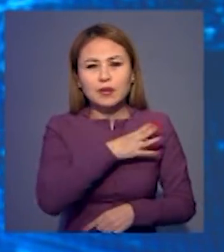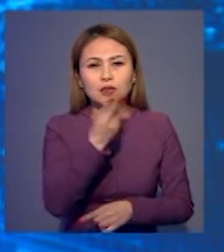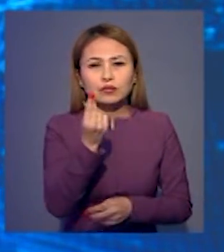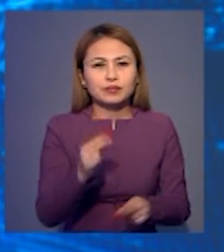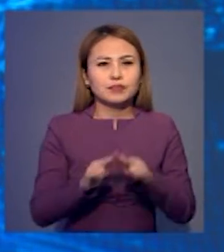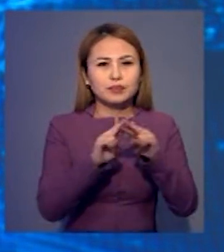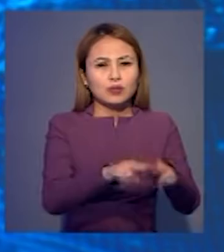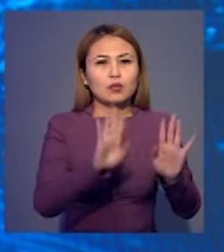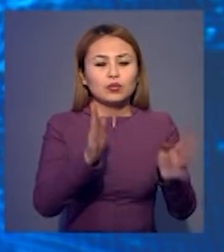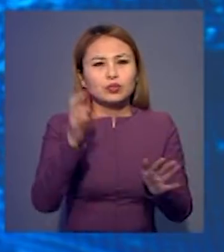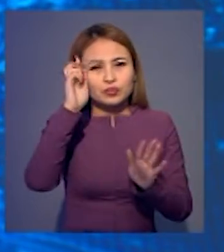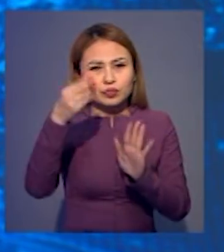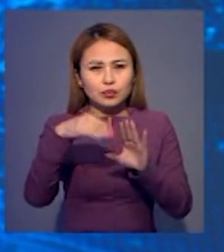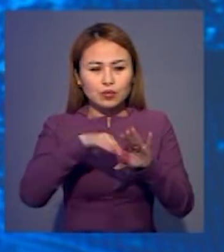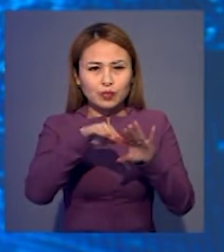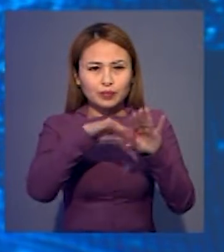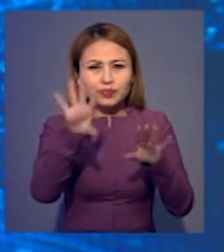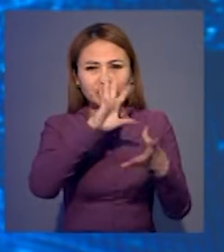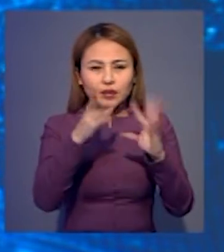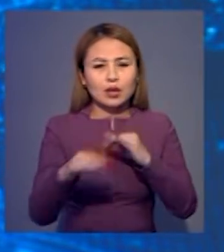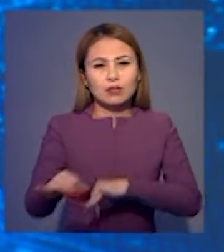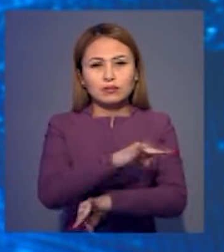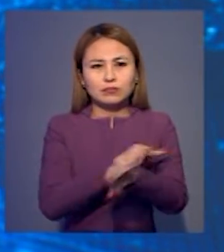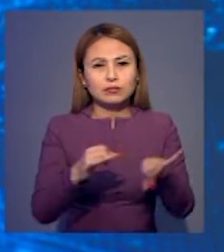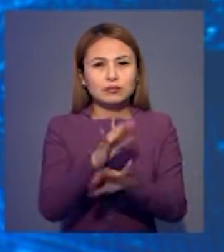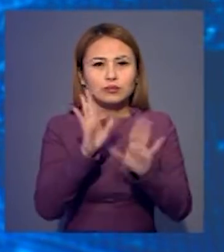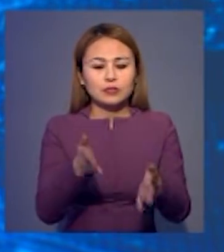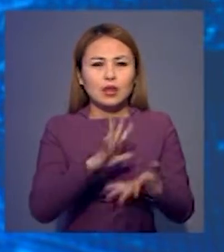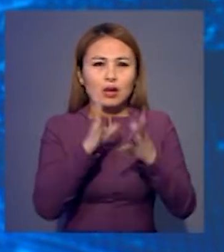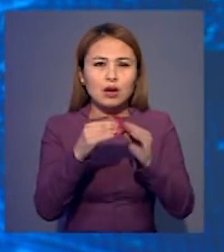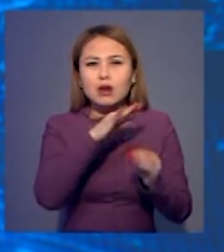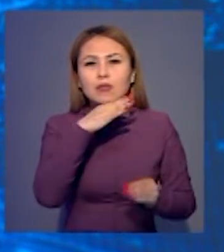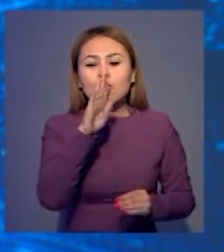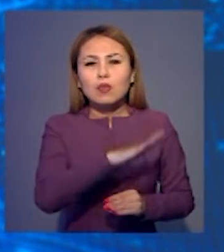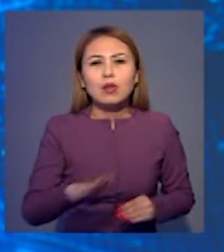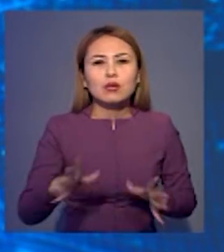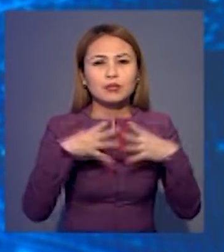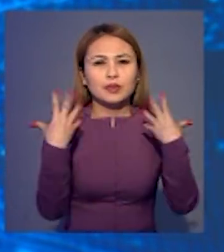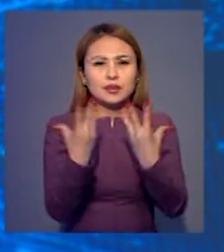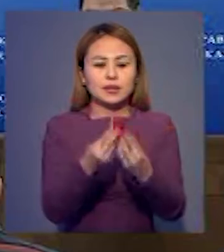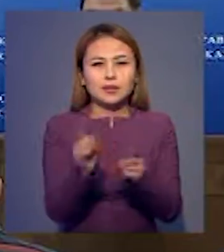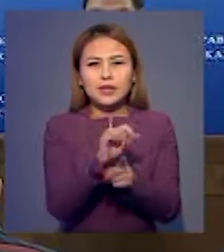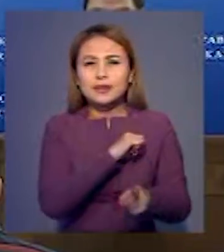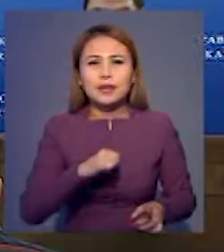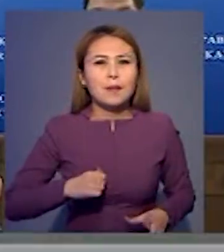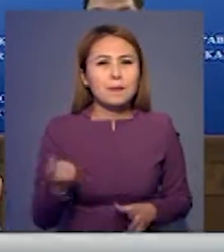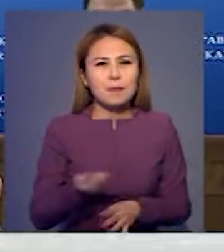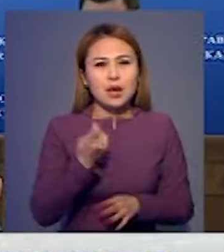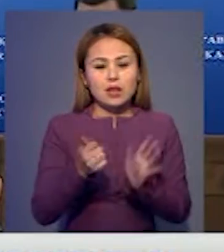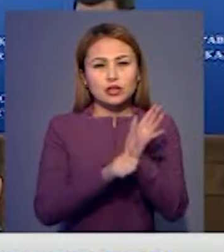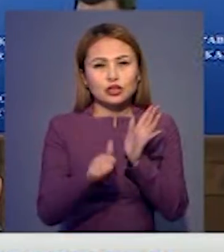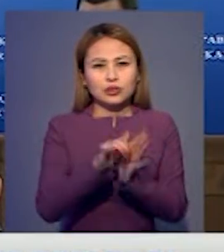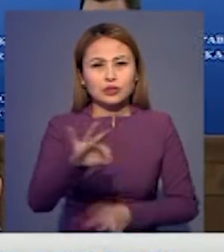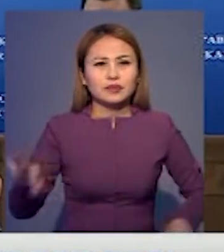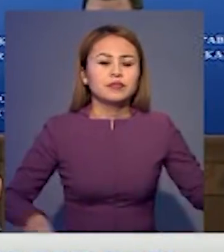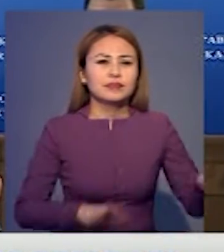қаржы бөлінбек. Қазір бюджет жобасы талқыланып, ұсыныстар қабылданып жатыр. Әрбір көпбалалы отбасыға кемінде 60 шаршы